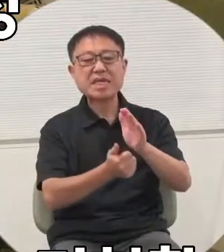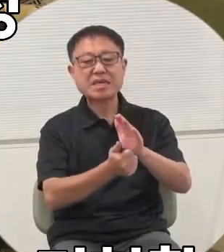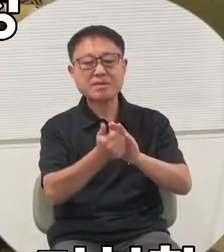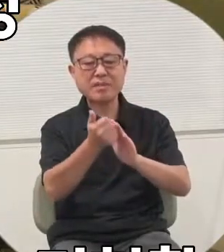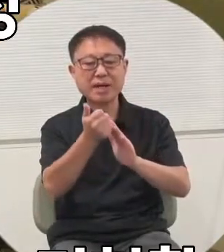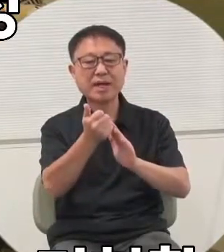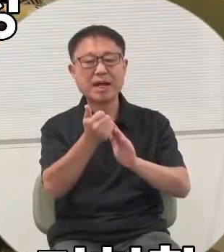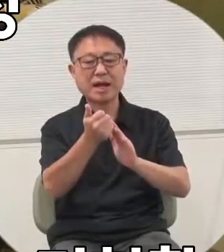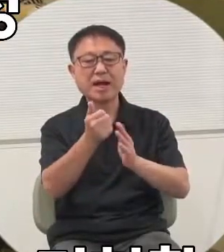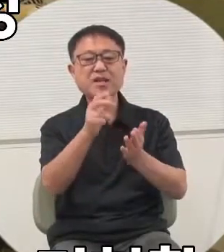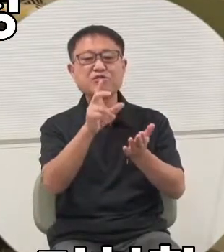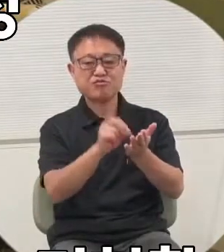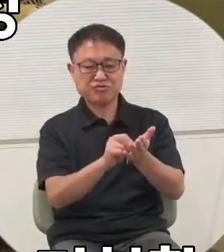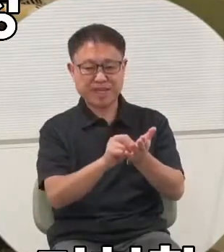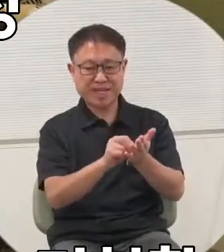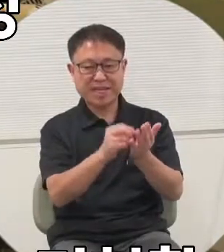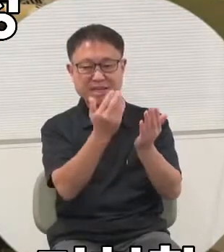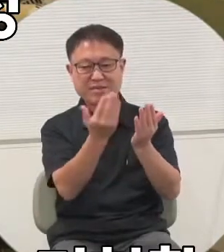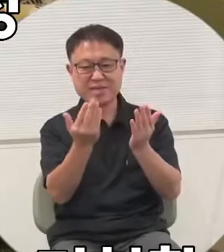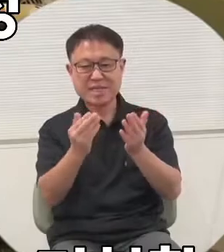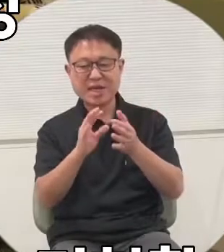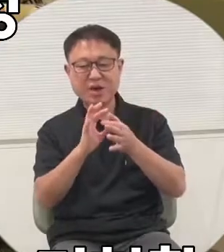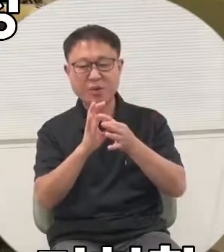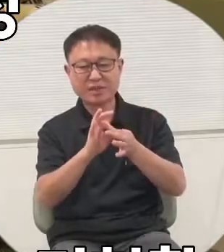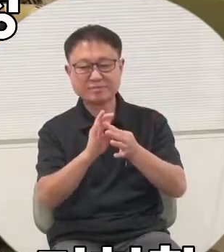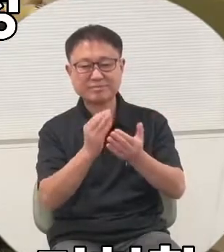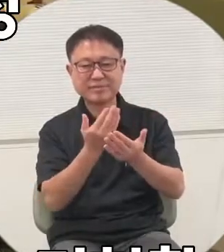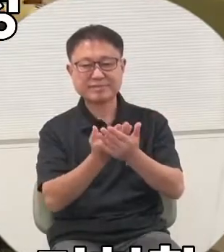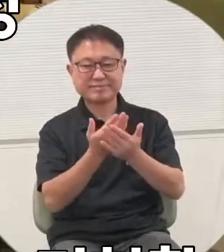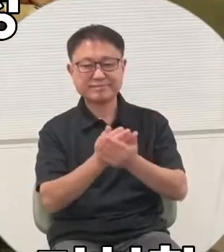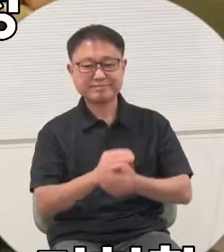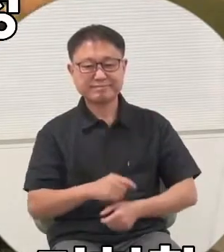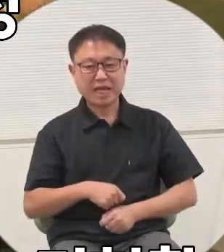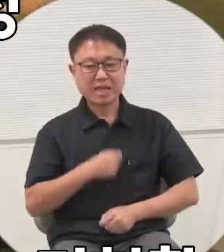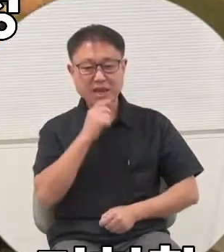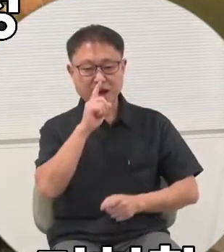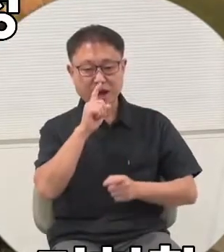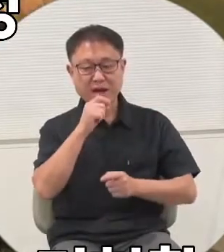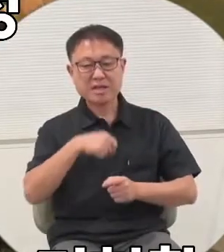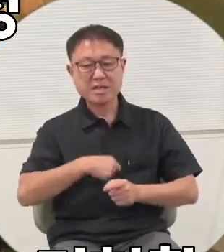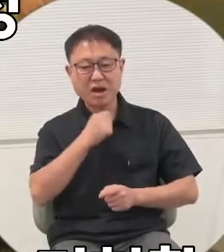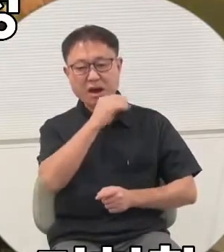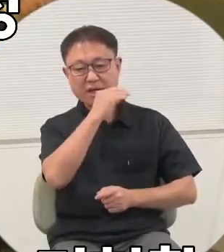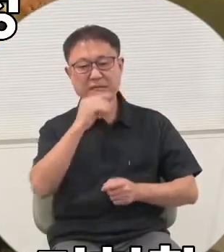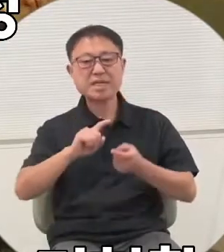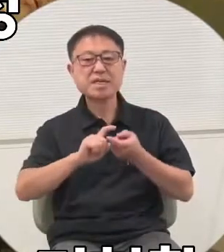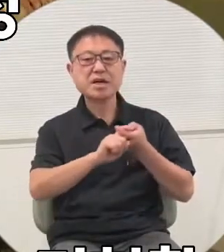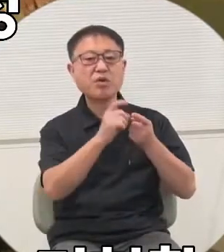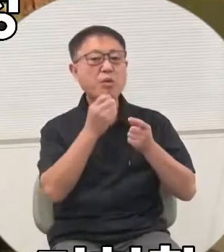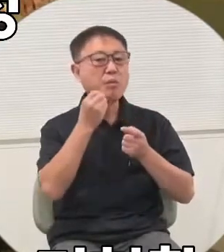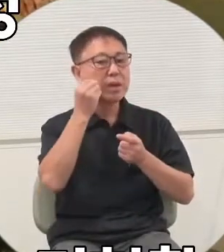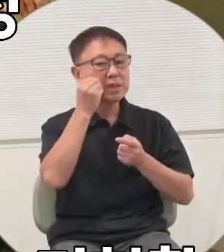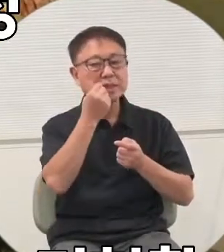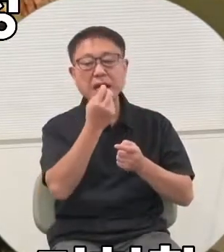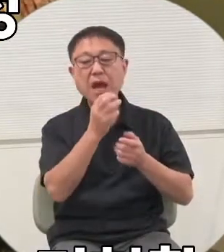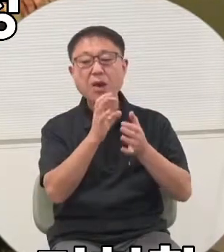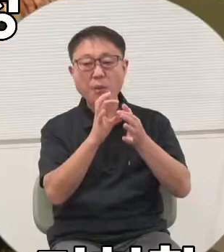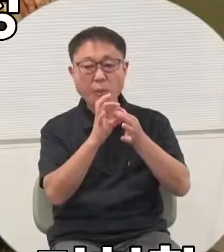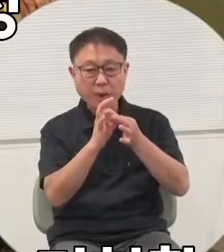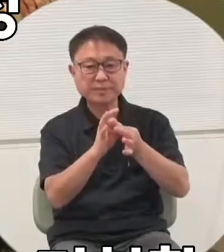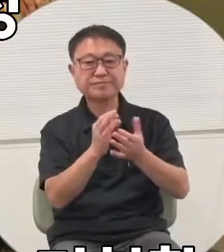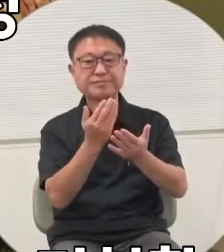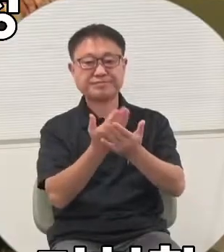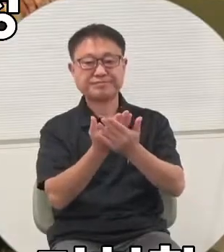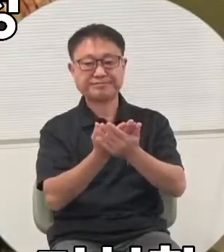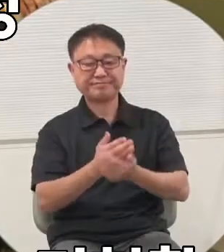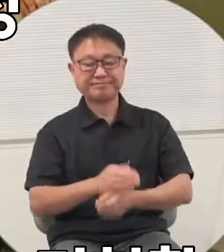관심 부탁드립니다. 자세한 사항은 정의연 홈페이지를 확인해 주시면 됩니다. 네,